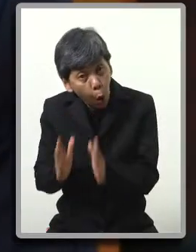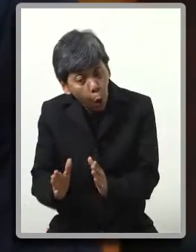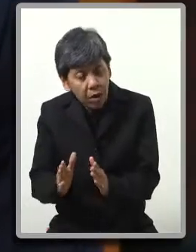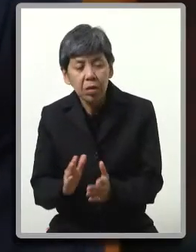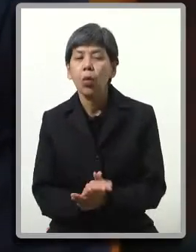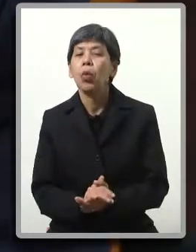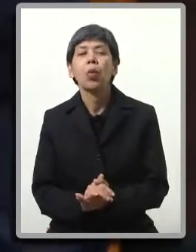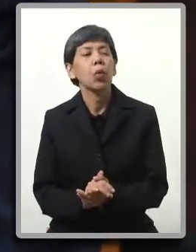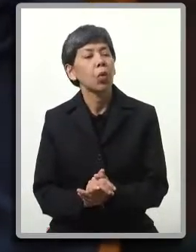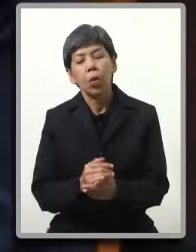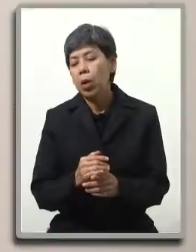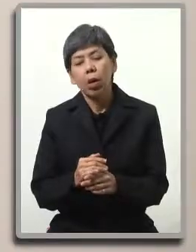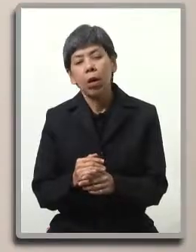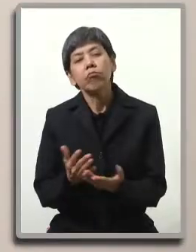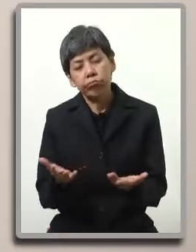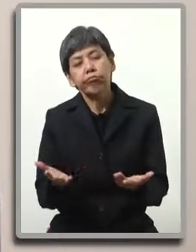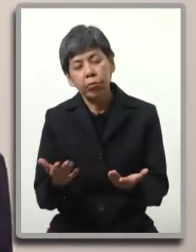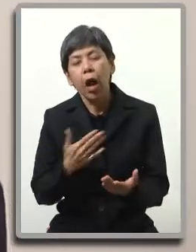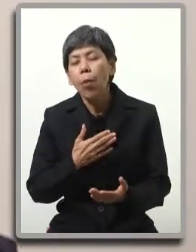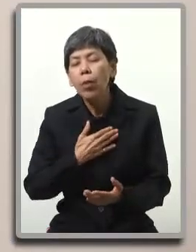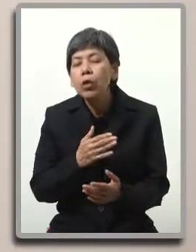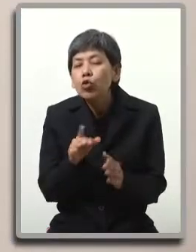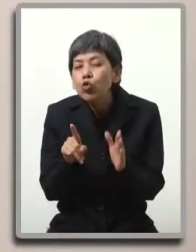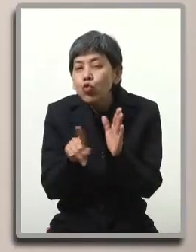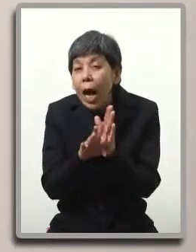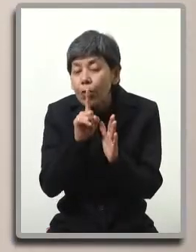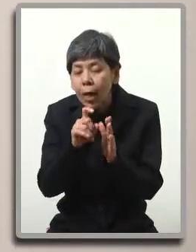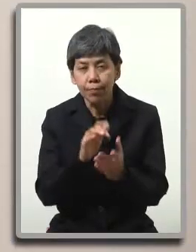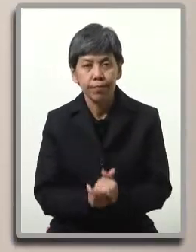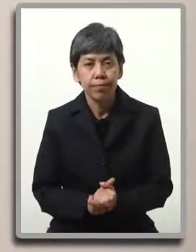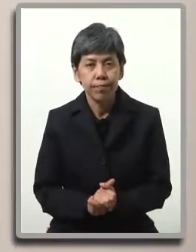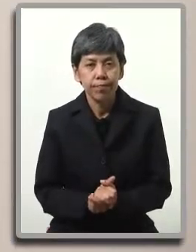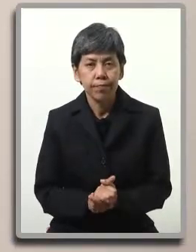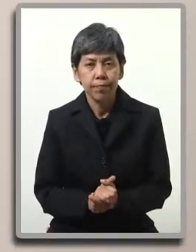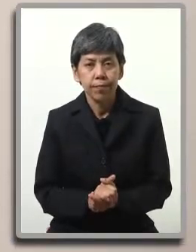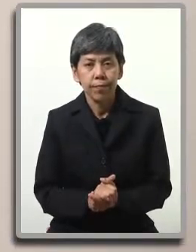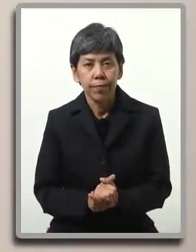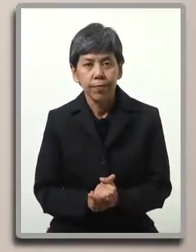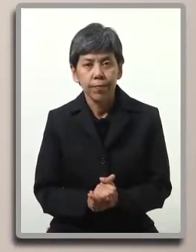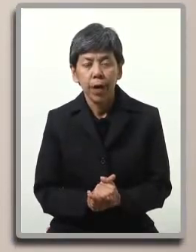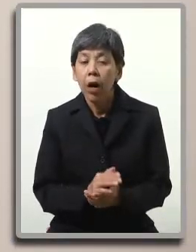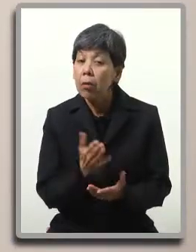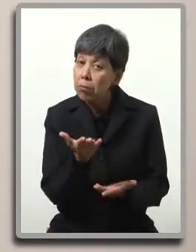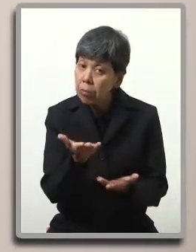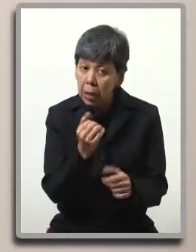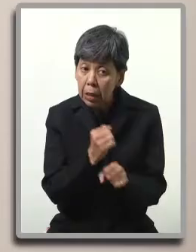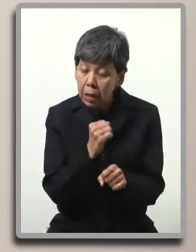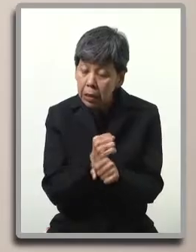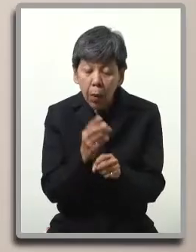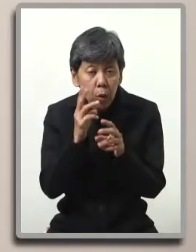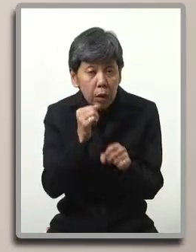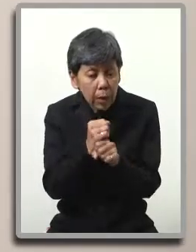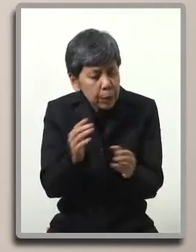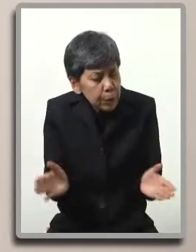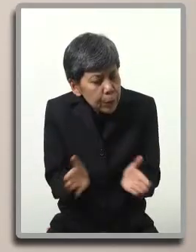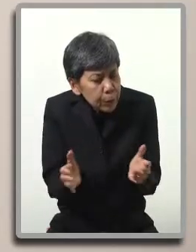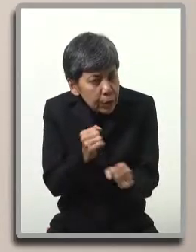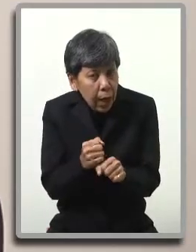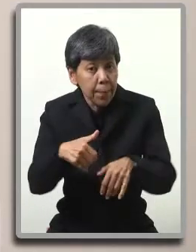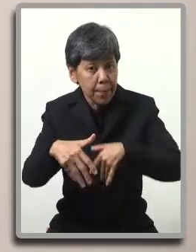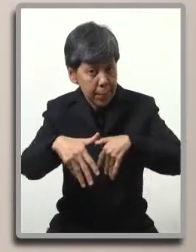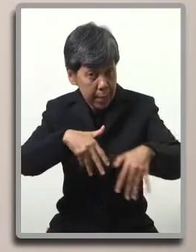ผมว่าคนจะกลับมาใช้รถเยอะ ผมขอส่งท้ายตรงนี้แล้วกันกับท่านผอ.ว่าท่านจะผลักดันจน